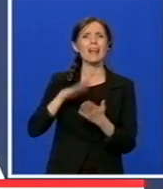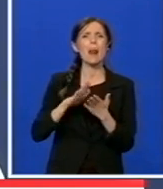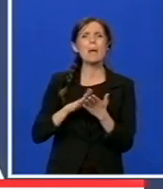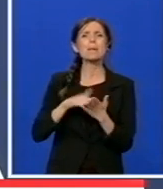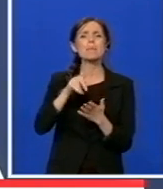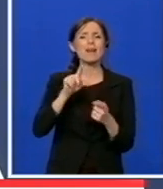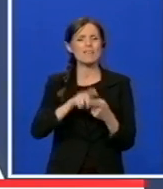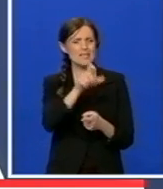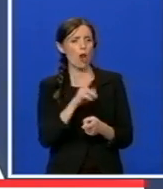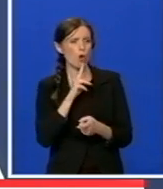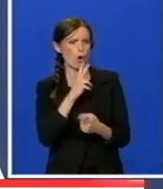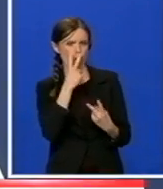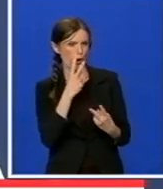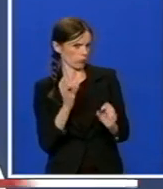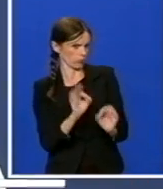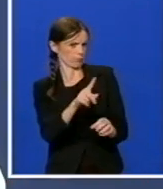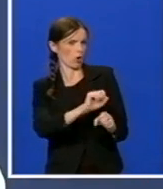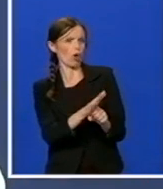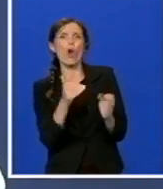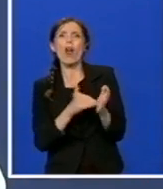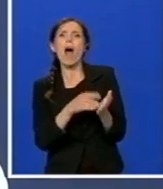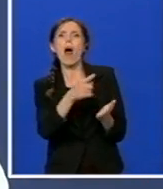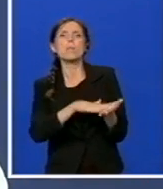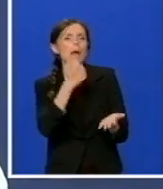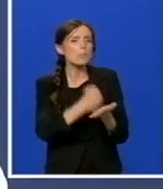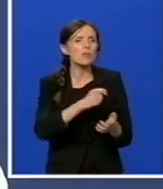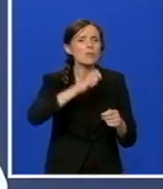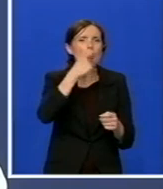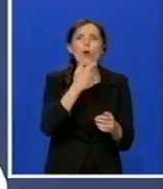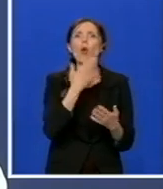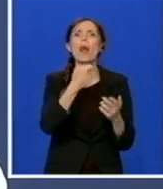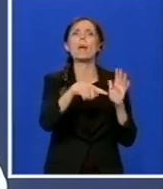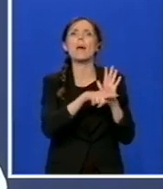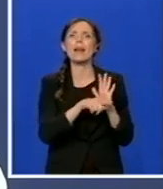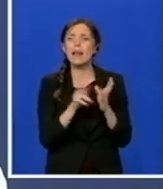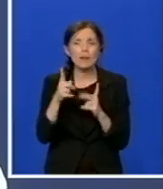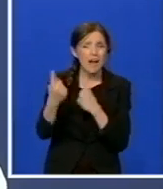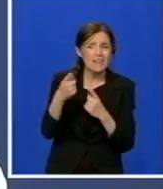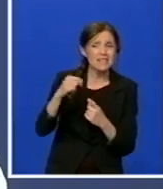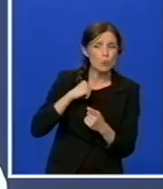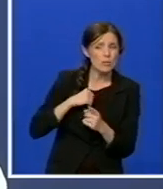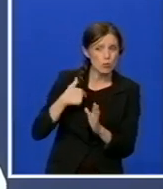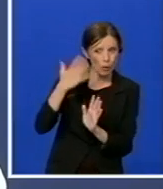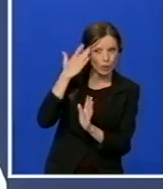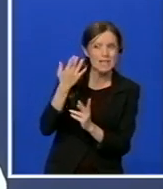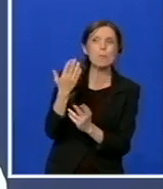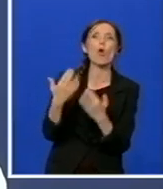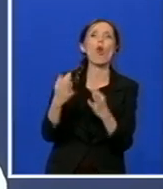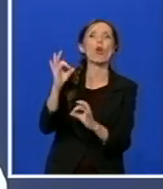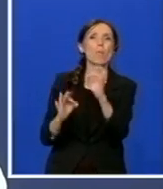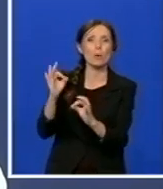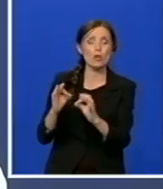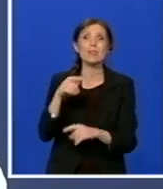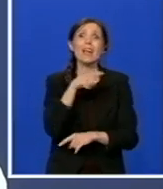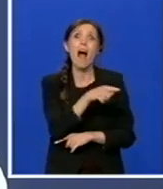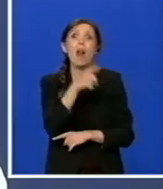negativan ili još uvek čekaju, ali znam da kada je u pitanju Beograd, da je ukupan udeo tih osoba u jednom momentu čak bio i